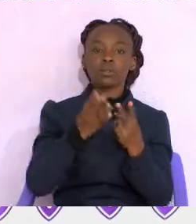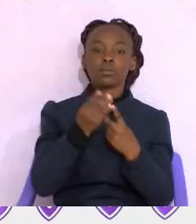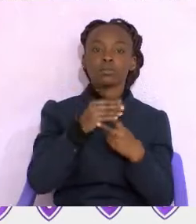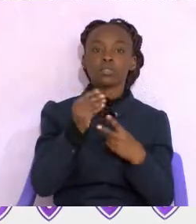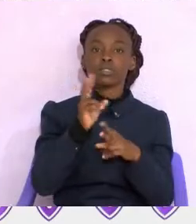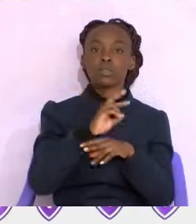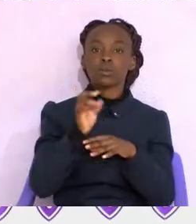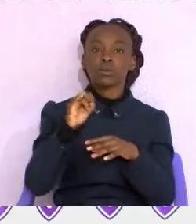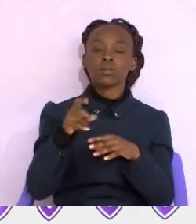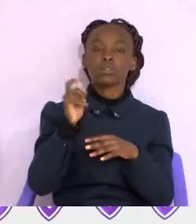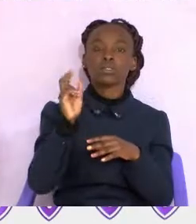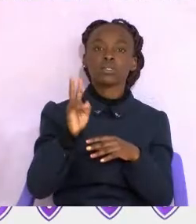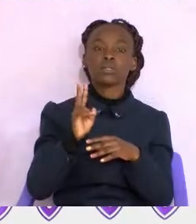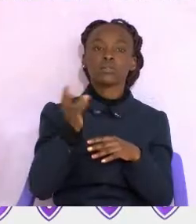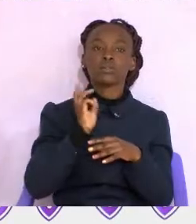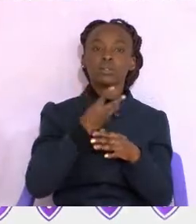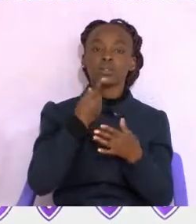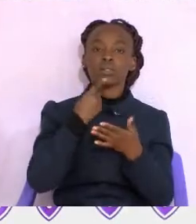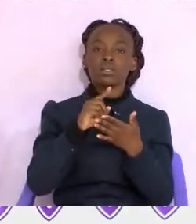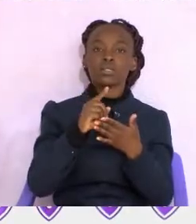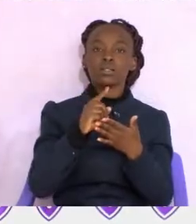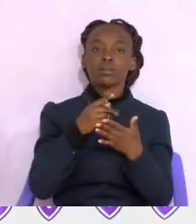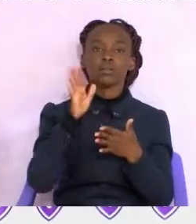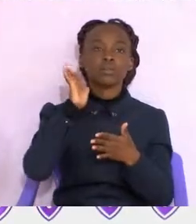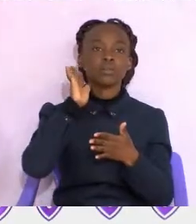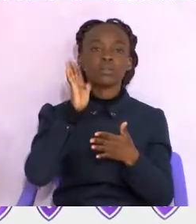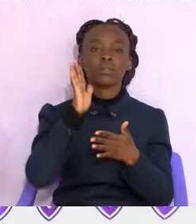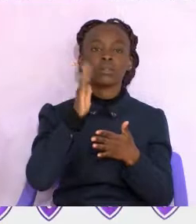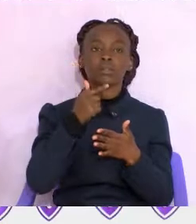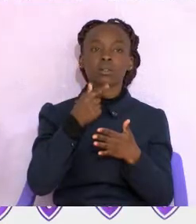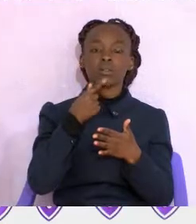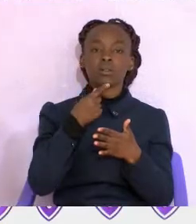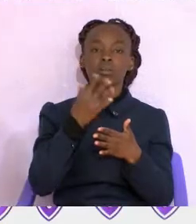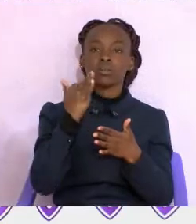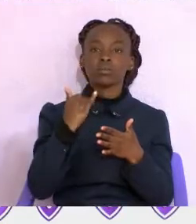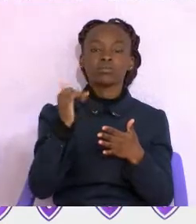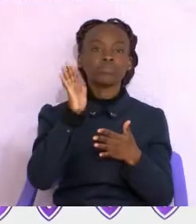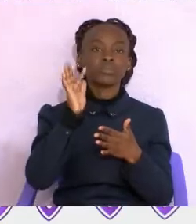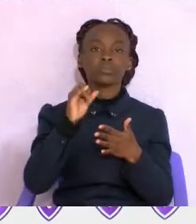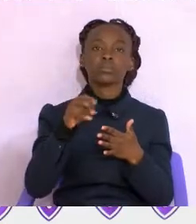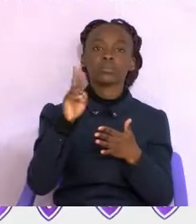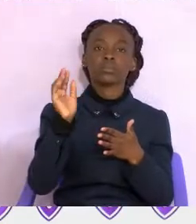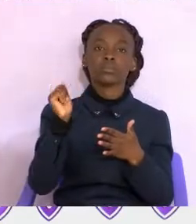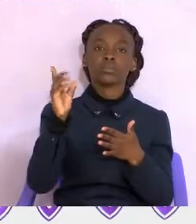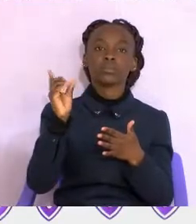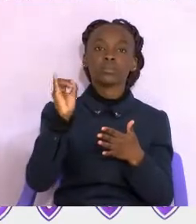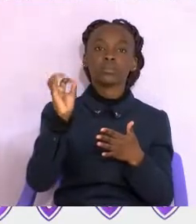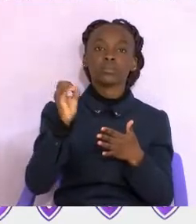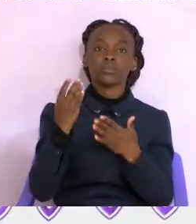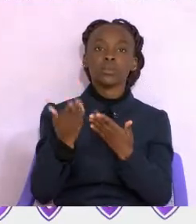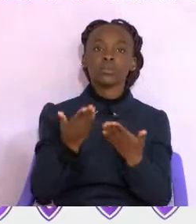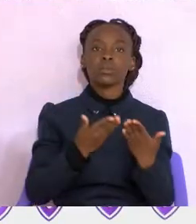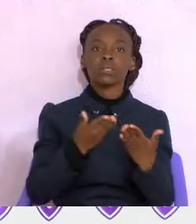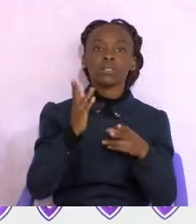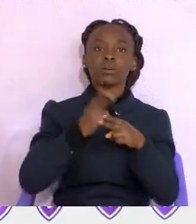JTV. Pia tunataka kusema asante msikilizaji kwa kuendelea kutega sikio kwa Juda Radio. Karibu sana kwa ibada hii. Majina